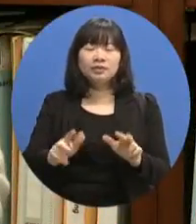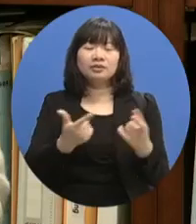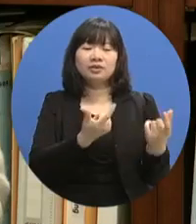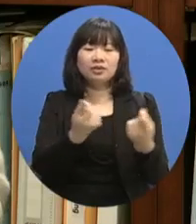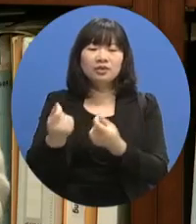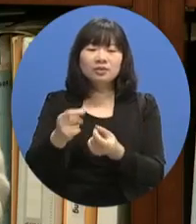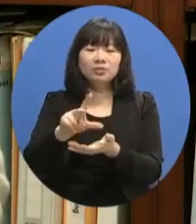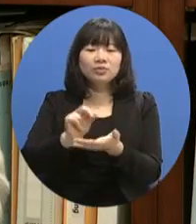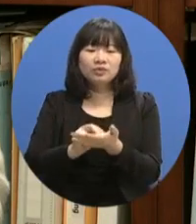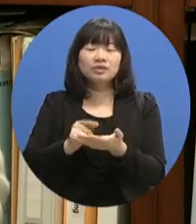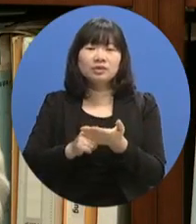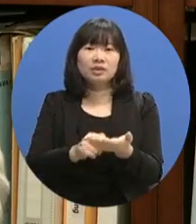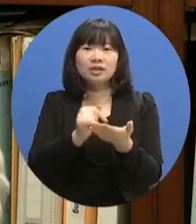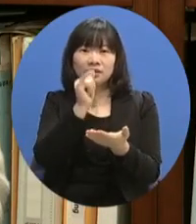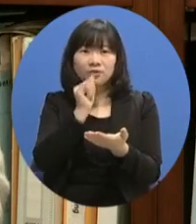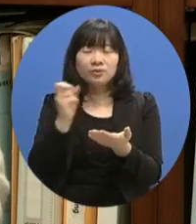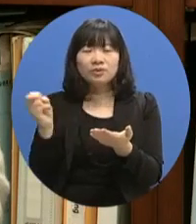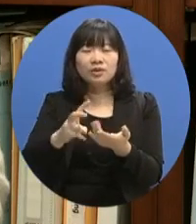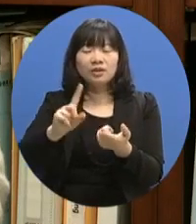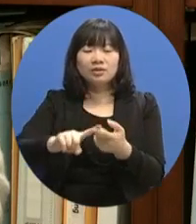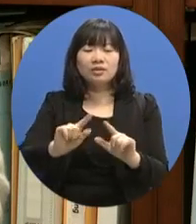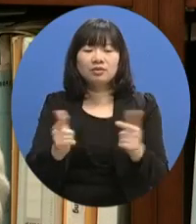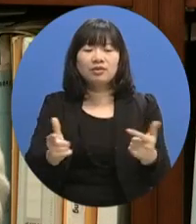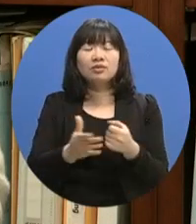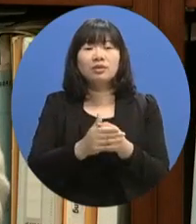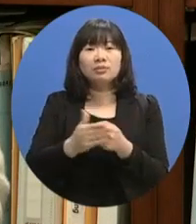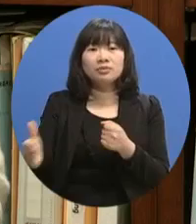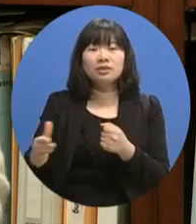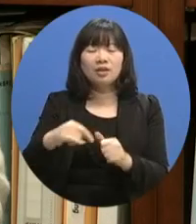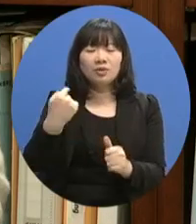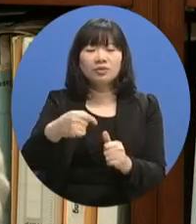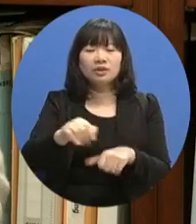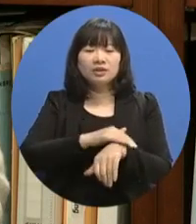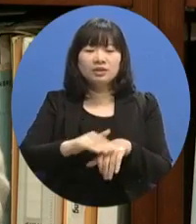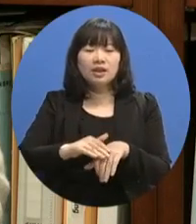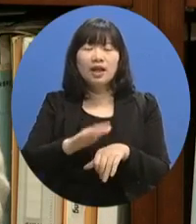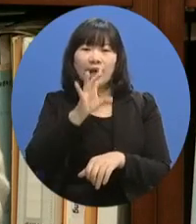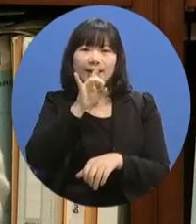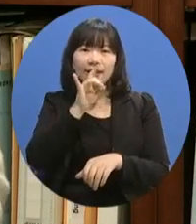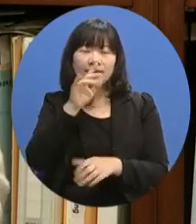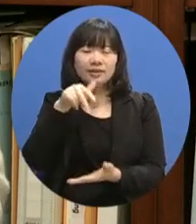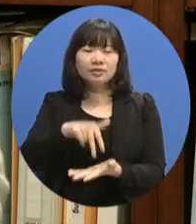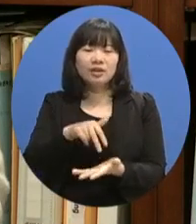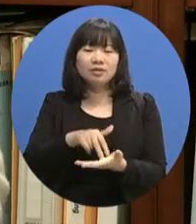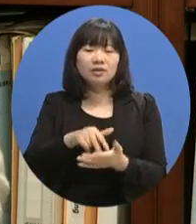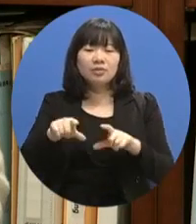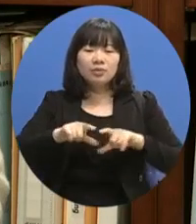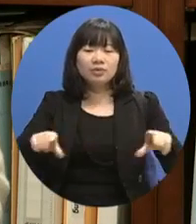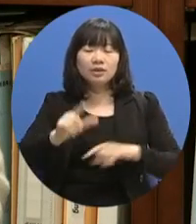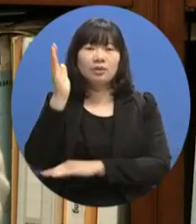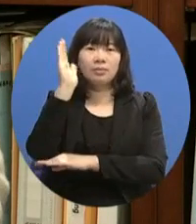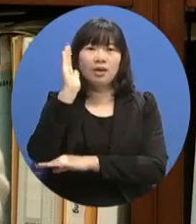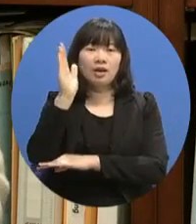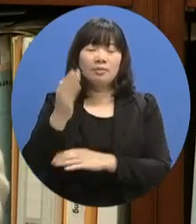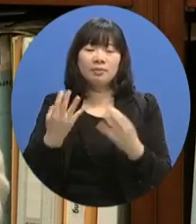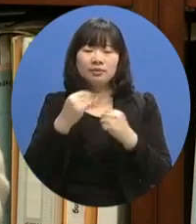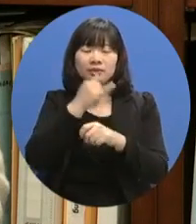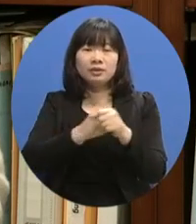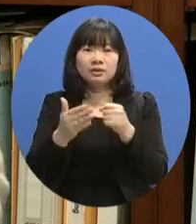이러이러한 문제점이 있고 이런 것들 때문에 훈육이 제대로 되지 않는 점들을 평소에 이야기를 많이